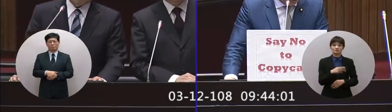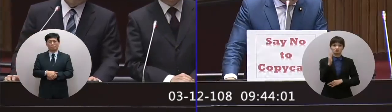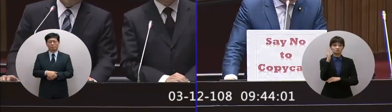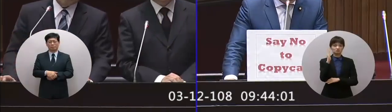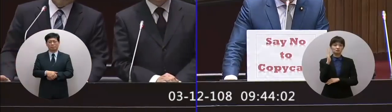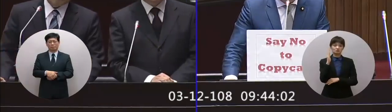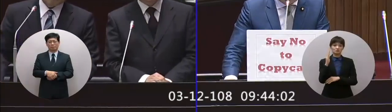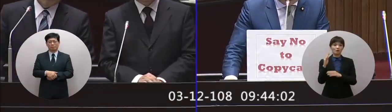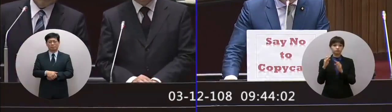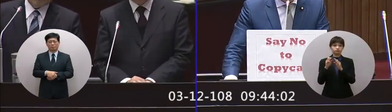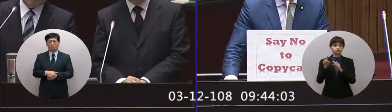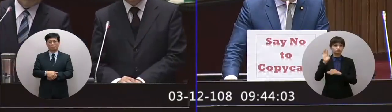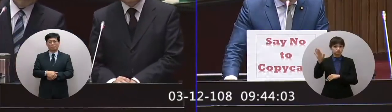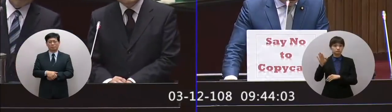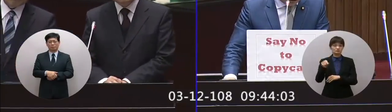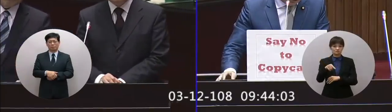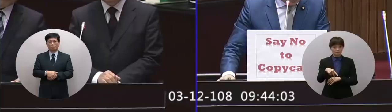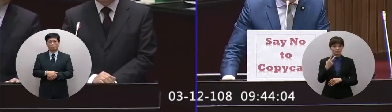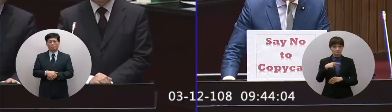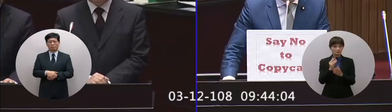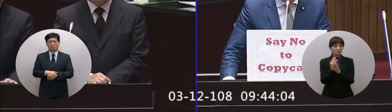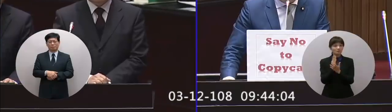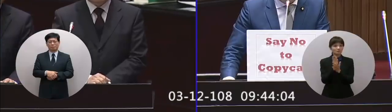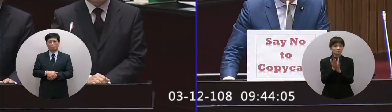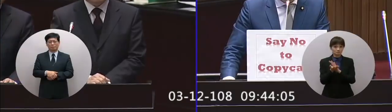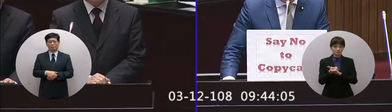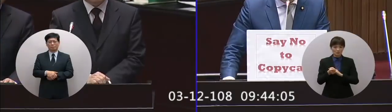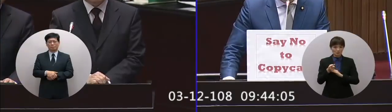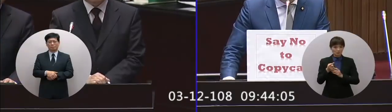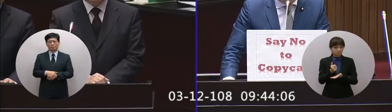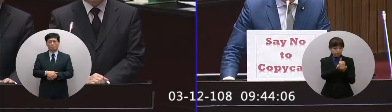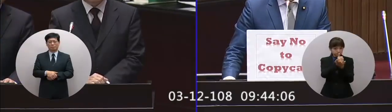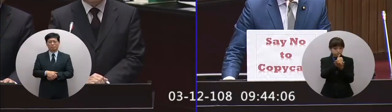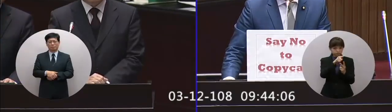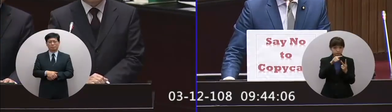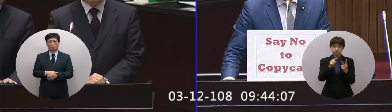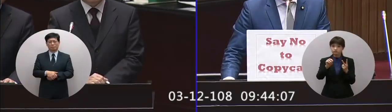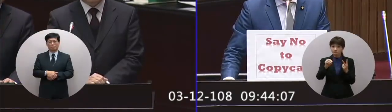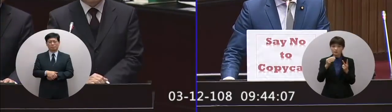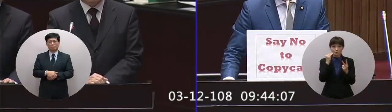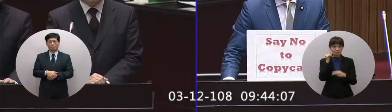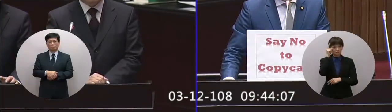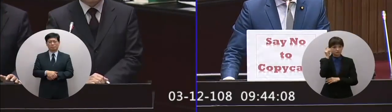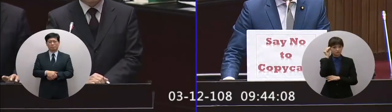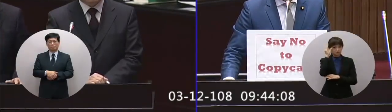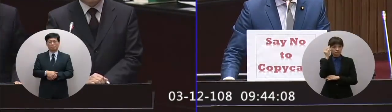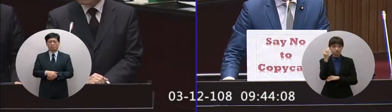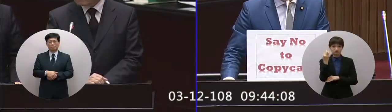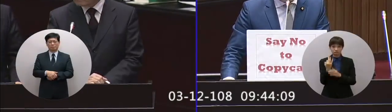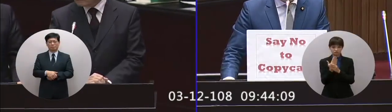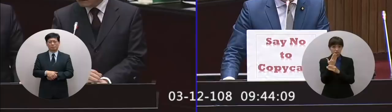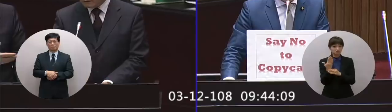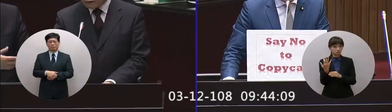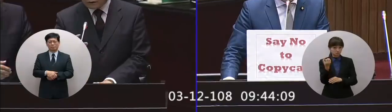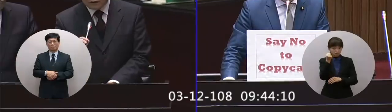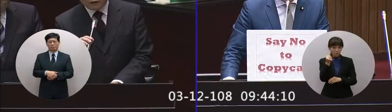行库的领导，有没有尊重智慧财产权还有专利？如果有侵犯智慧财产权，院长你是不是